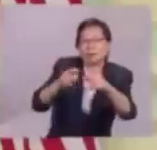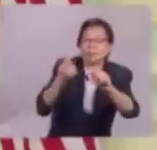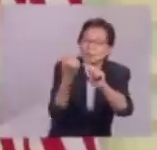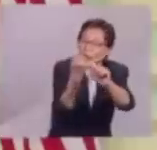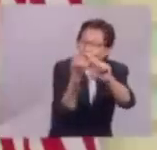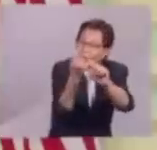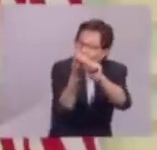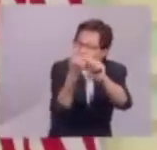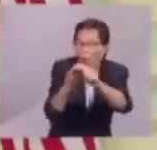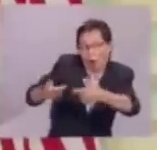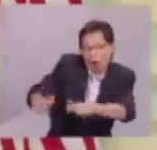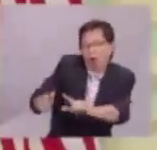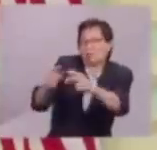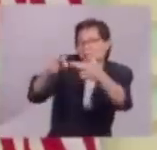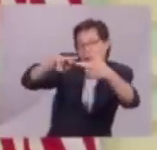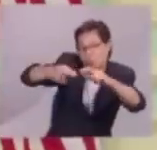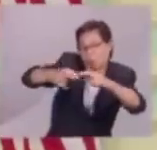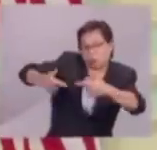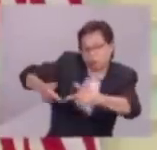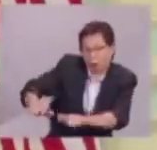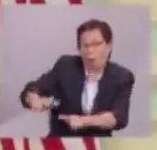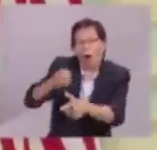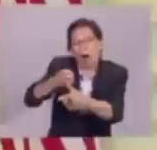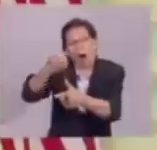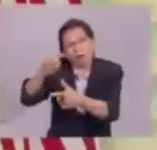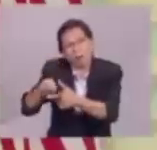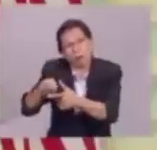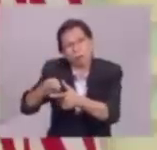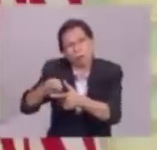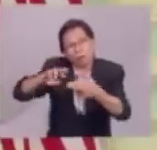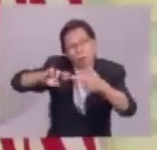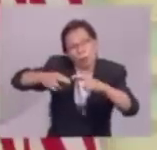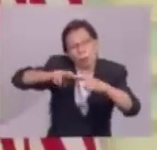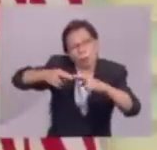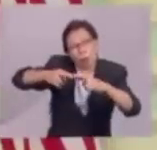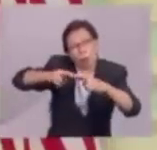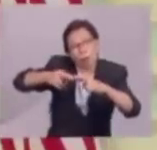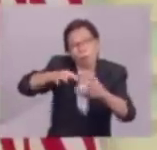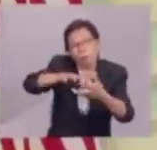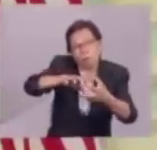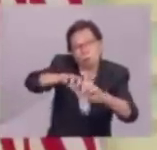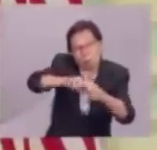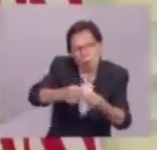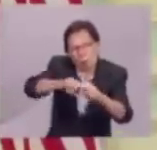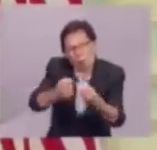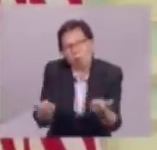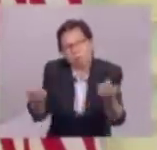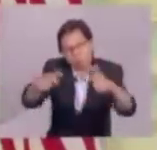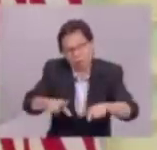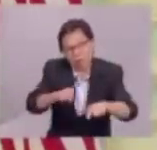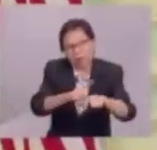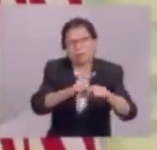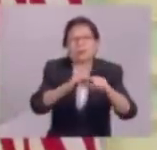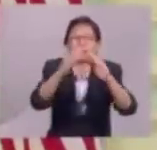untuk pengubahsuaian ataupun untuk membaik pulih kerosakan yang berlaku di